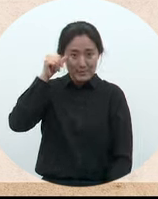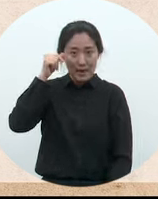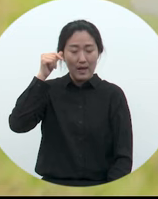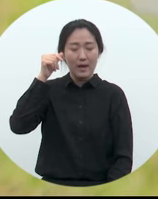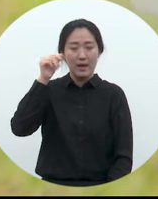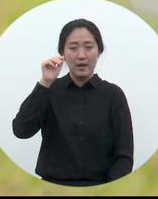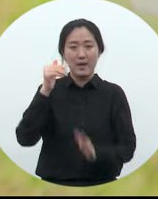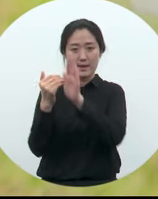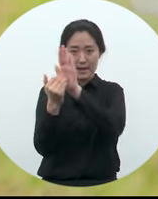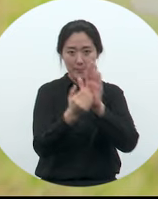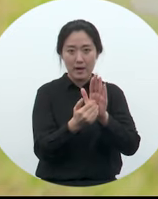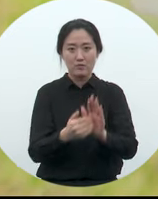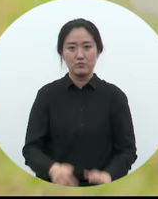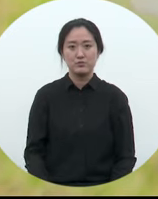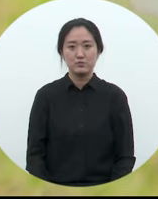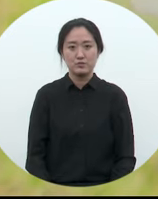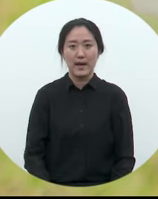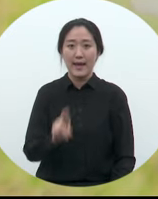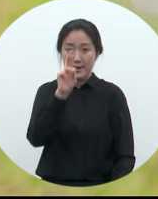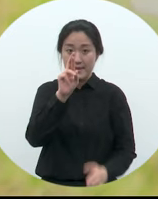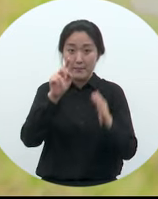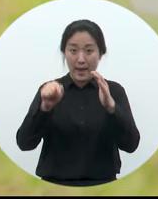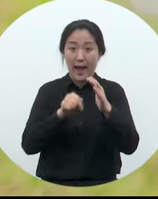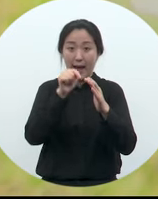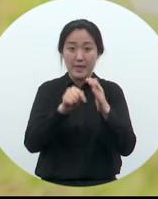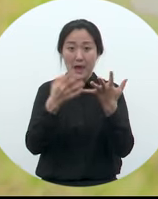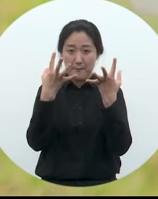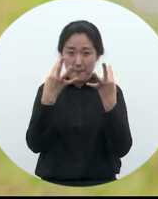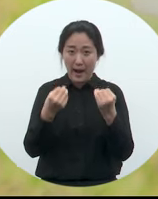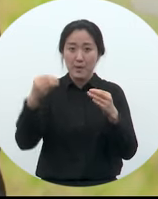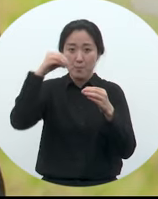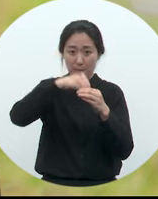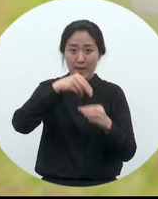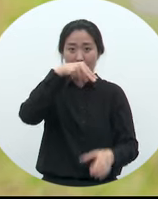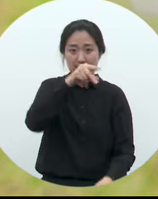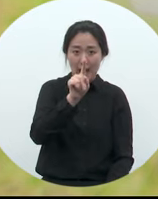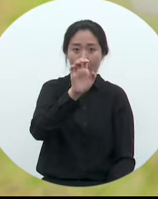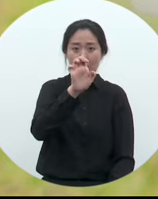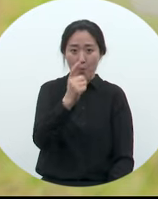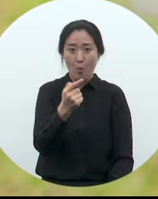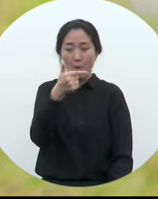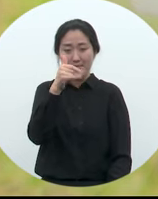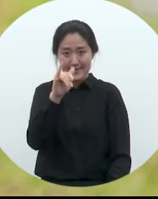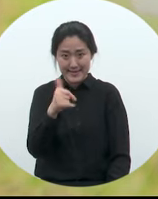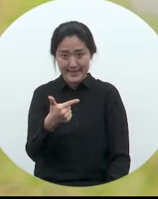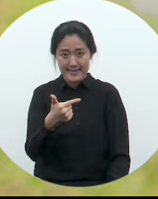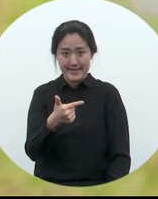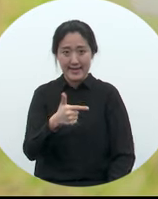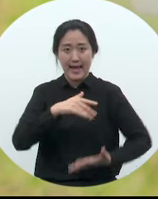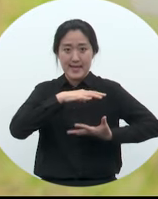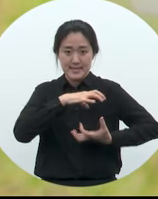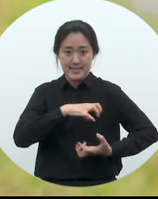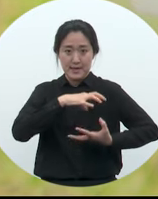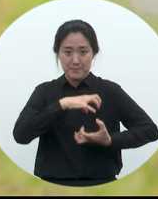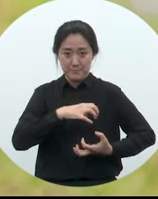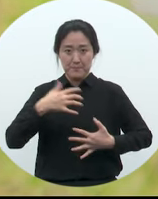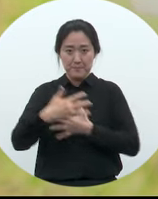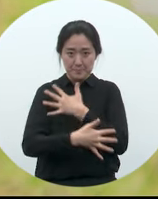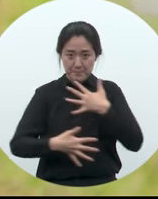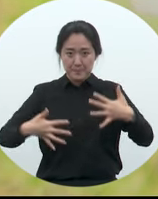학습 능력, 또 치매를 예방하고요. 또 콩에는 인삼에 많이 들어있는 사포닌 성분들이 굉장히 많이 들어있기